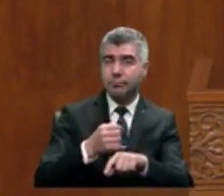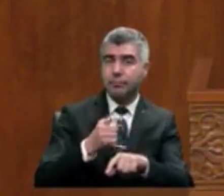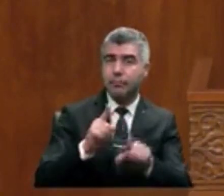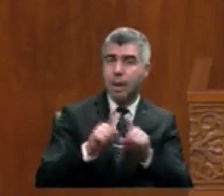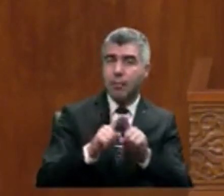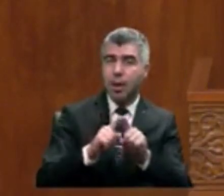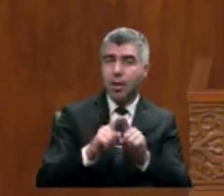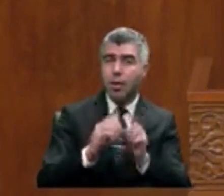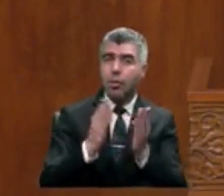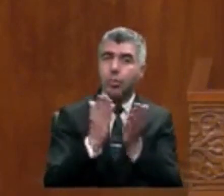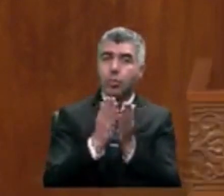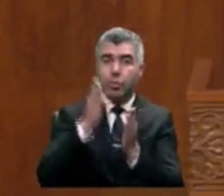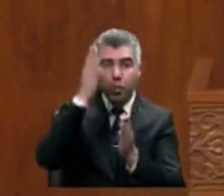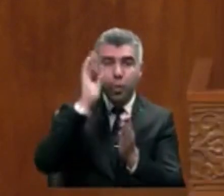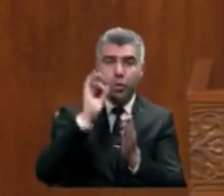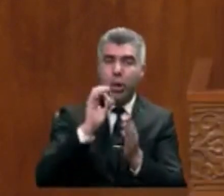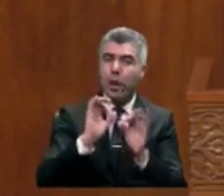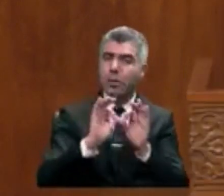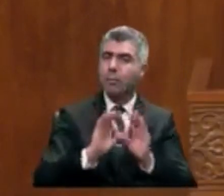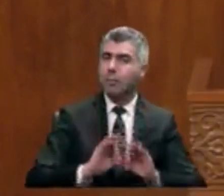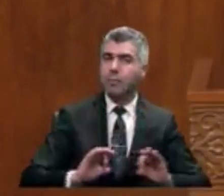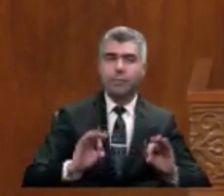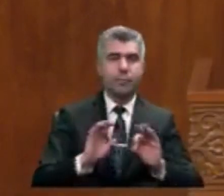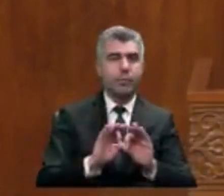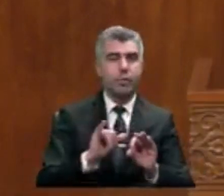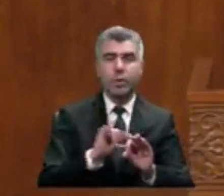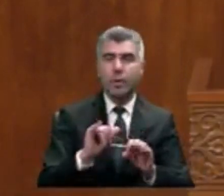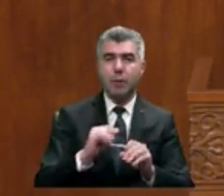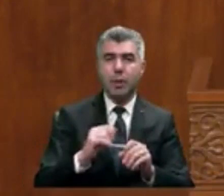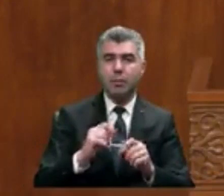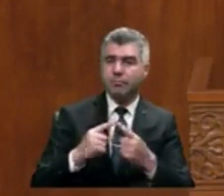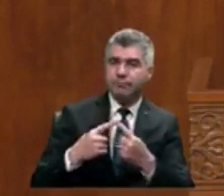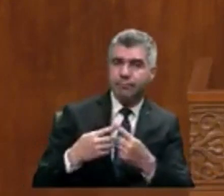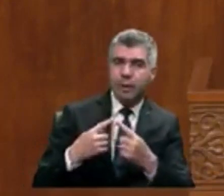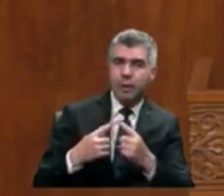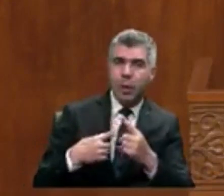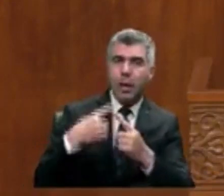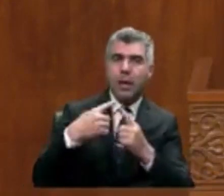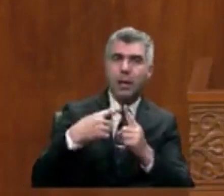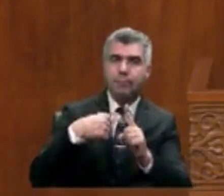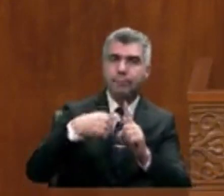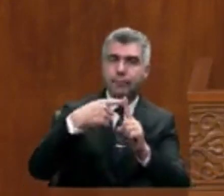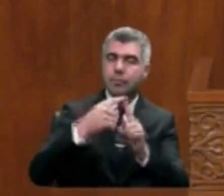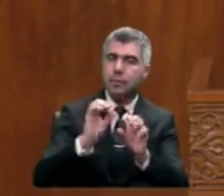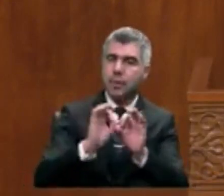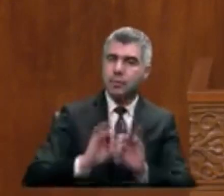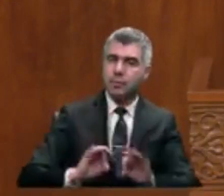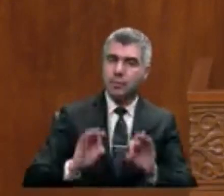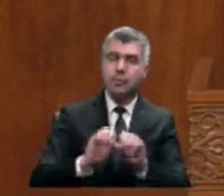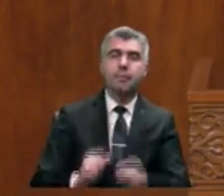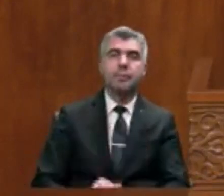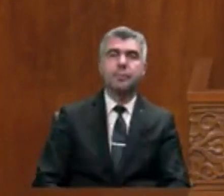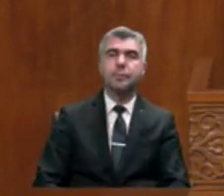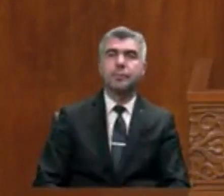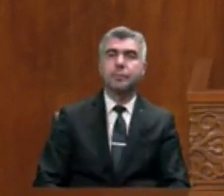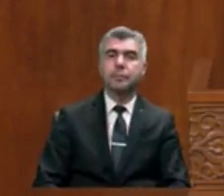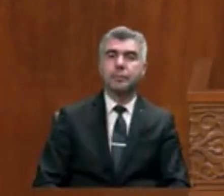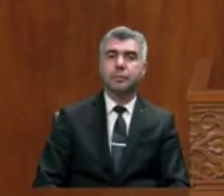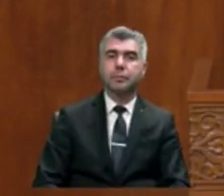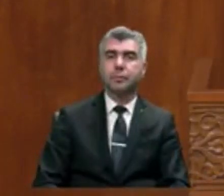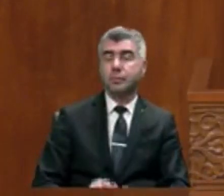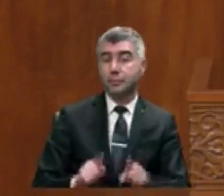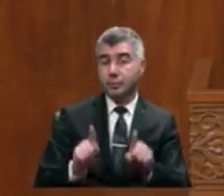ما بقاش ما بقاش ملائم مع التحولات وه التطورات اللي كاينه وهد في هذ الميادين اللي